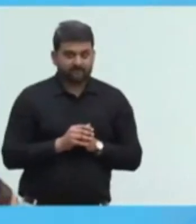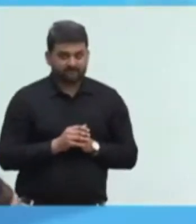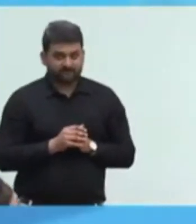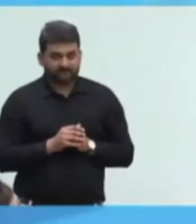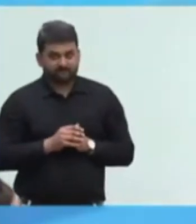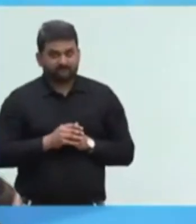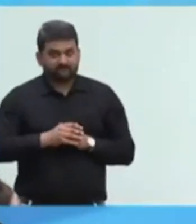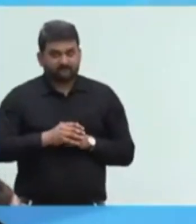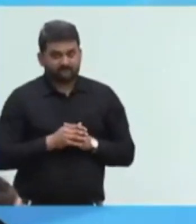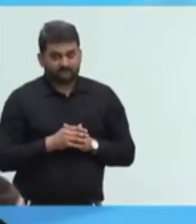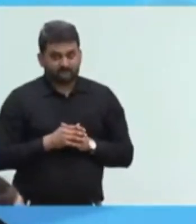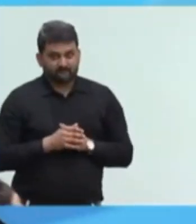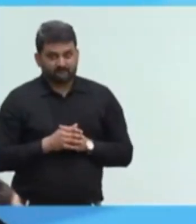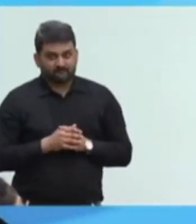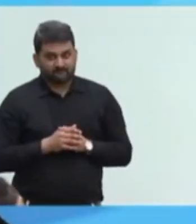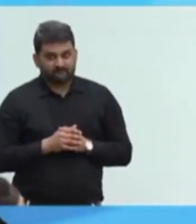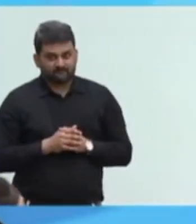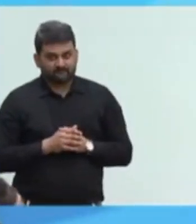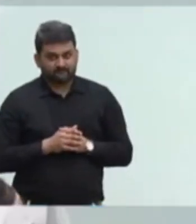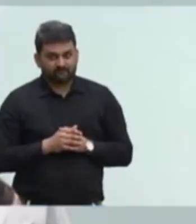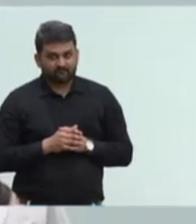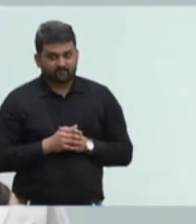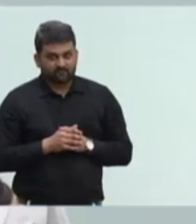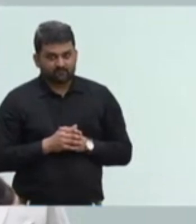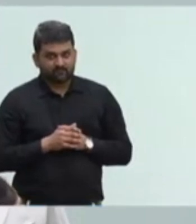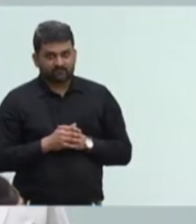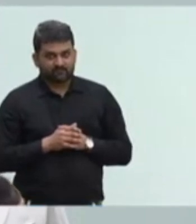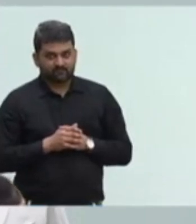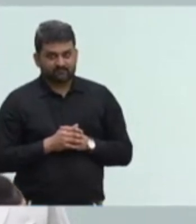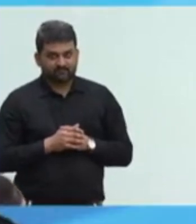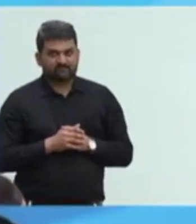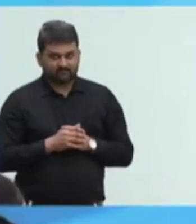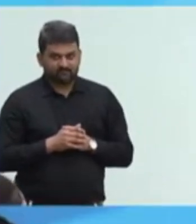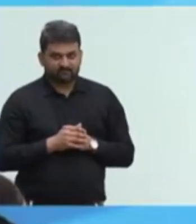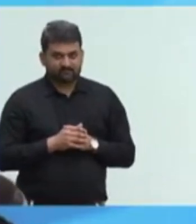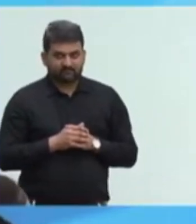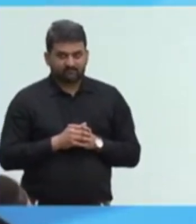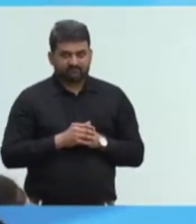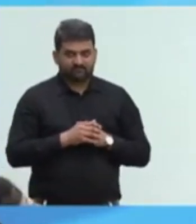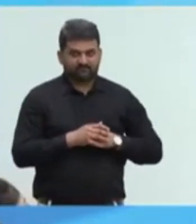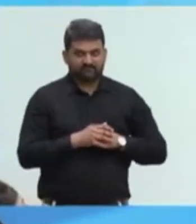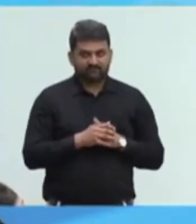मिलाते मिलाते चाकरी में